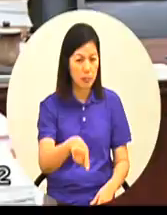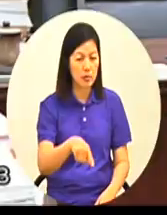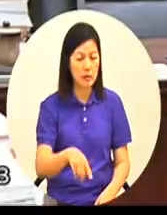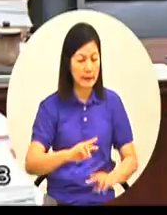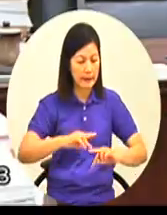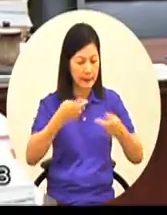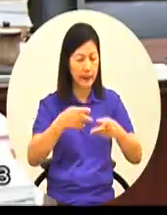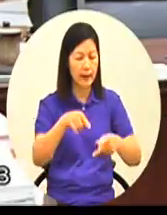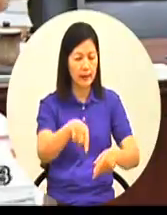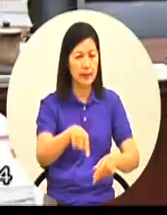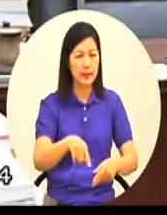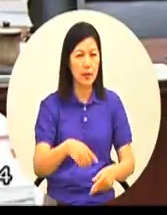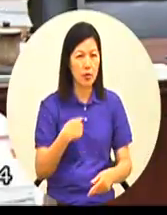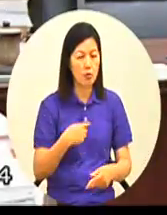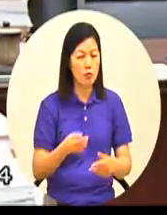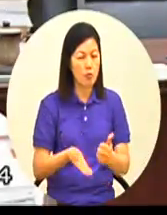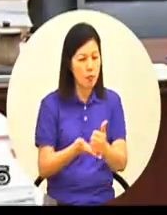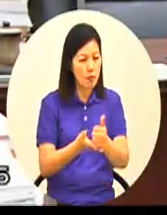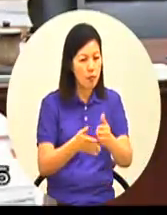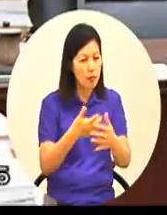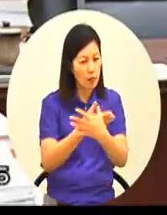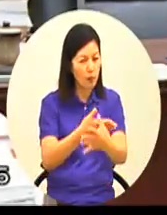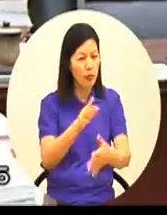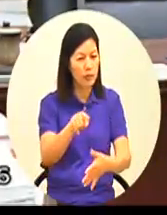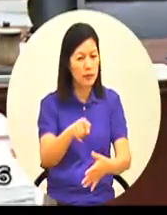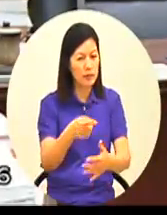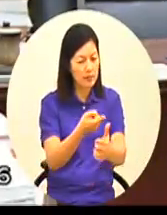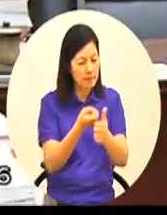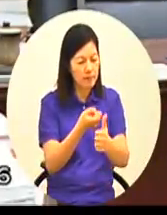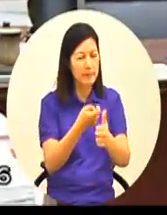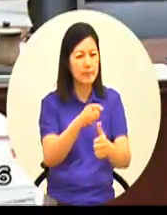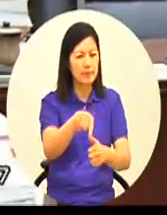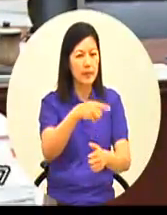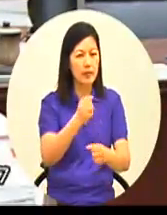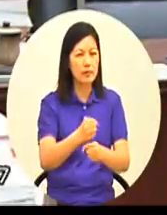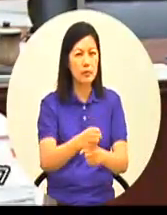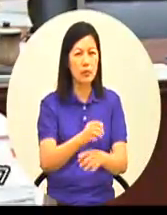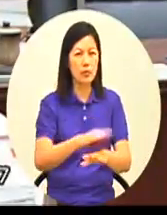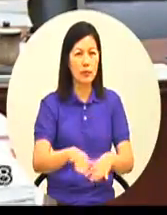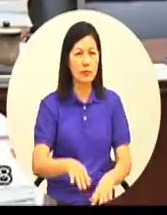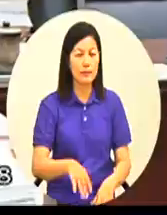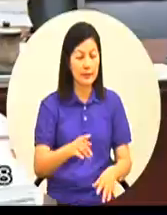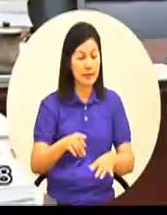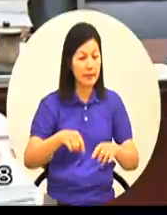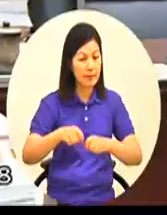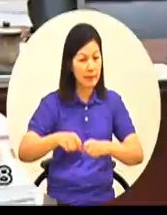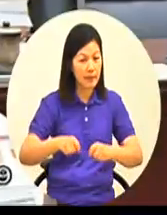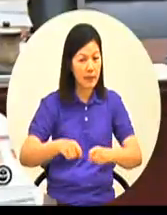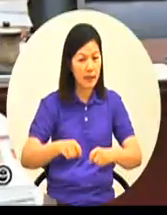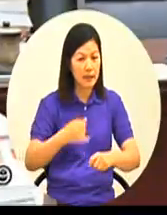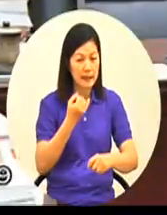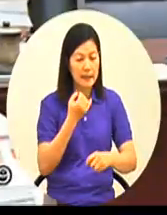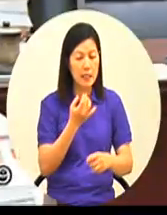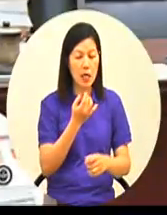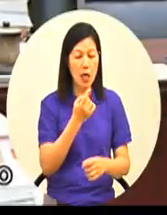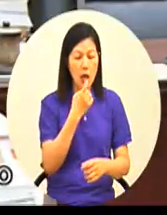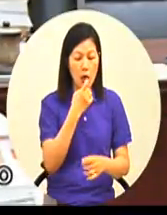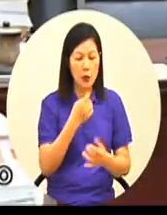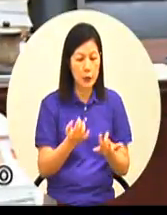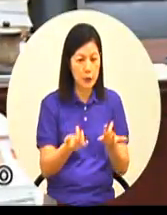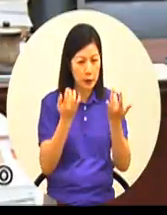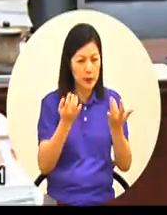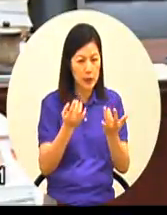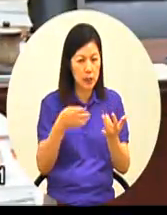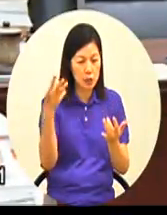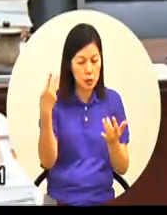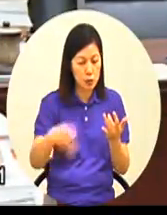话，我也给你奖励，这样有多一个诱因，这个政策看这样会产生的多少的绿地，含水性会增加多少，